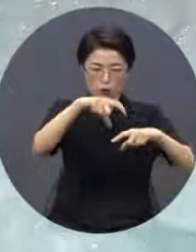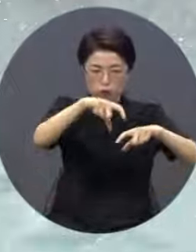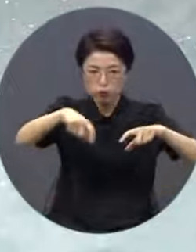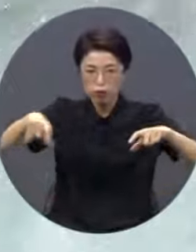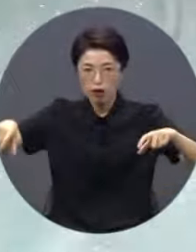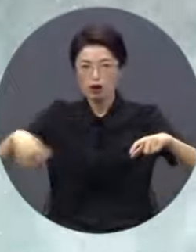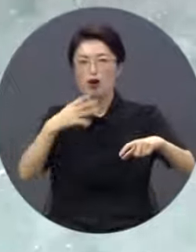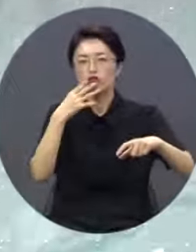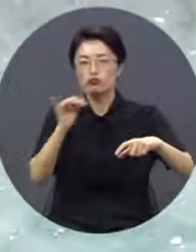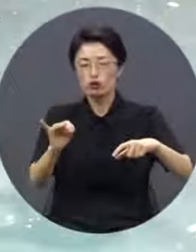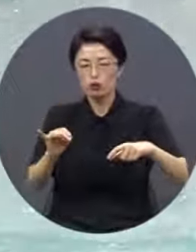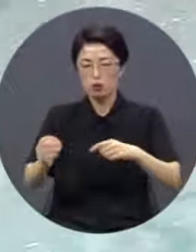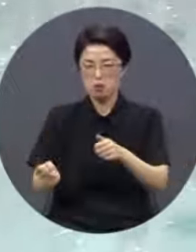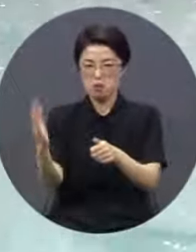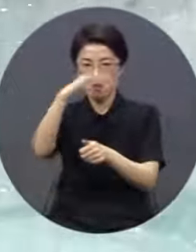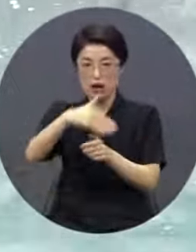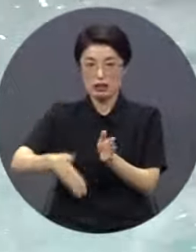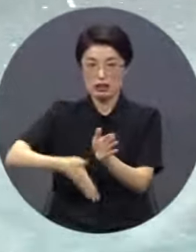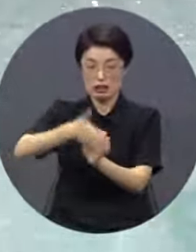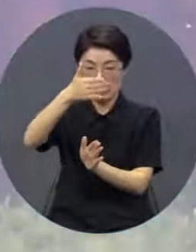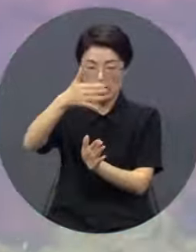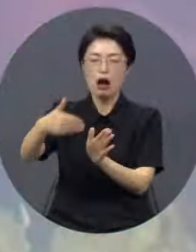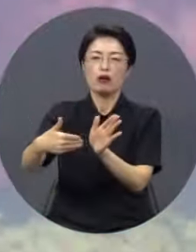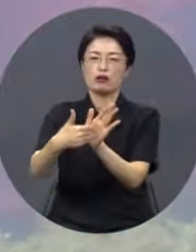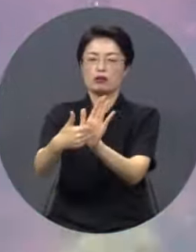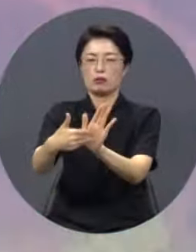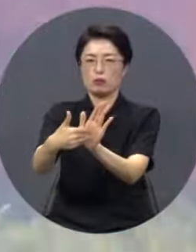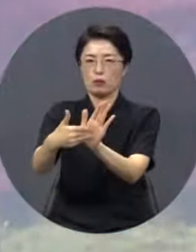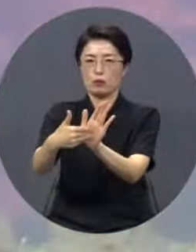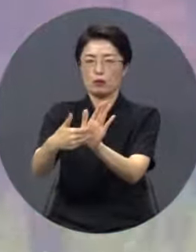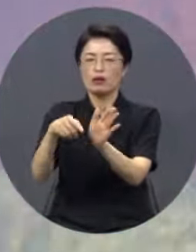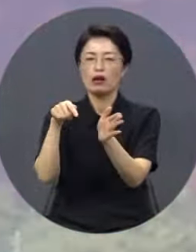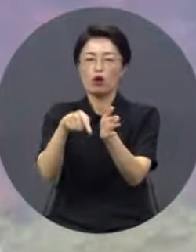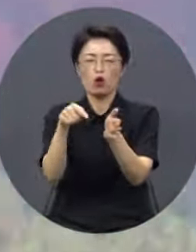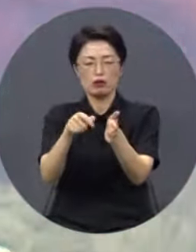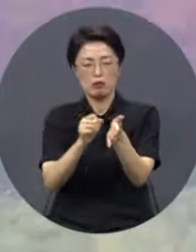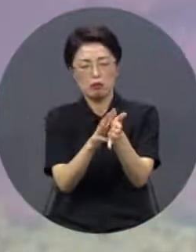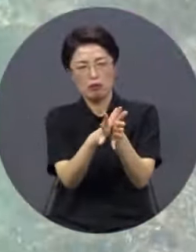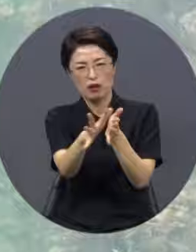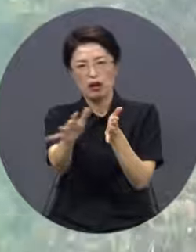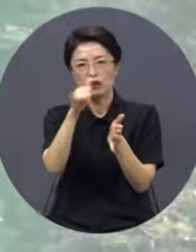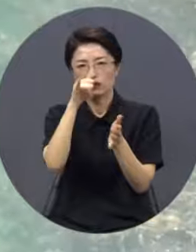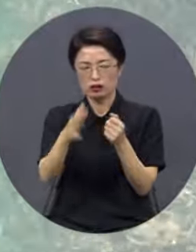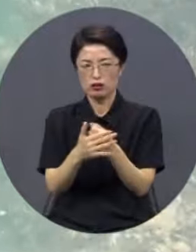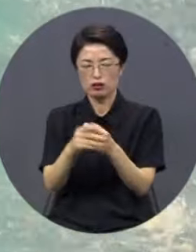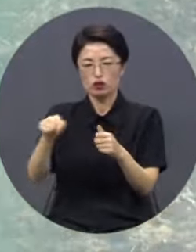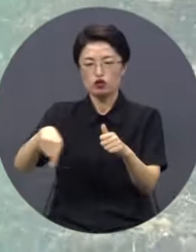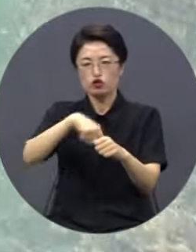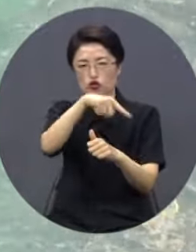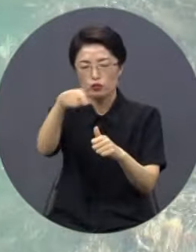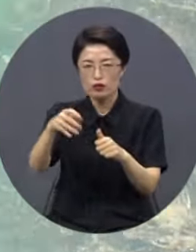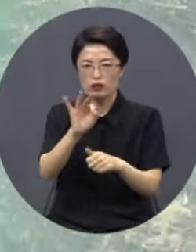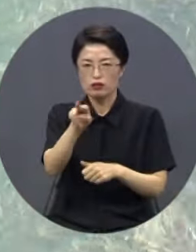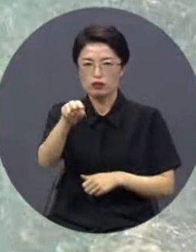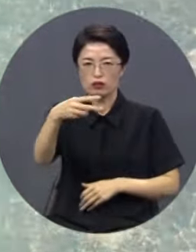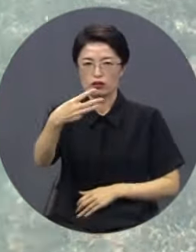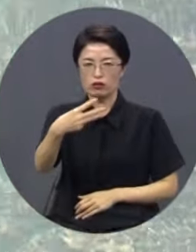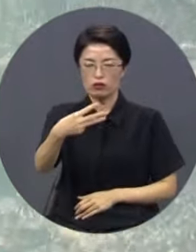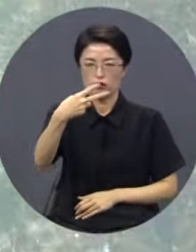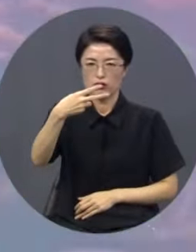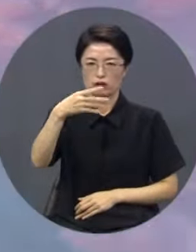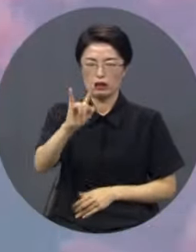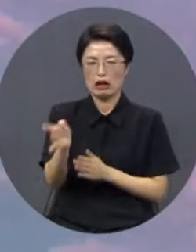수직벽 퍼져 있습니다 주변에는 열대성 어종인 파랑돔 물론 자리 돔들이 무리 지어